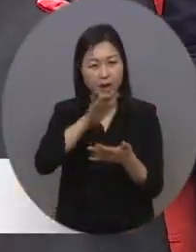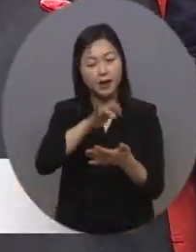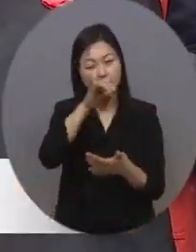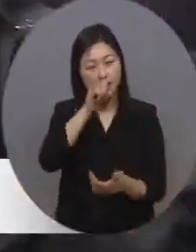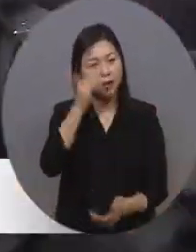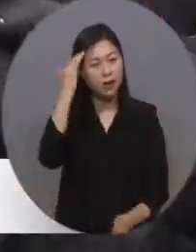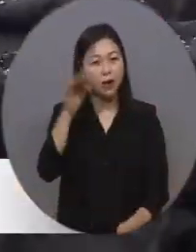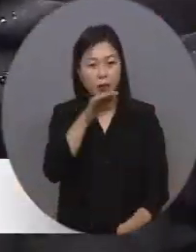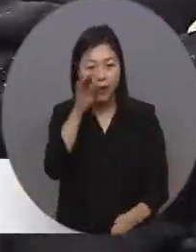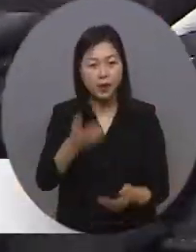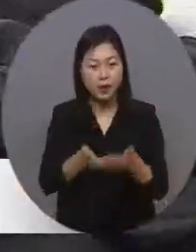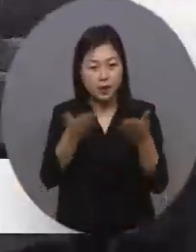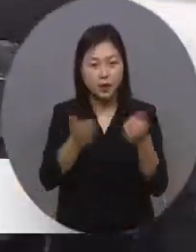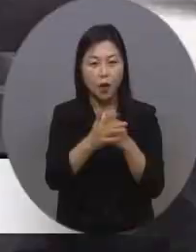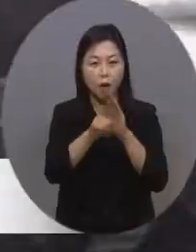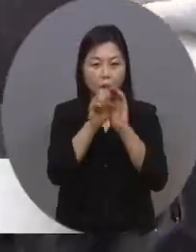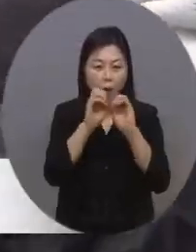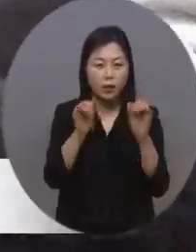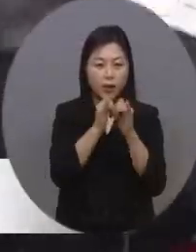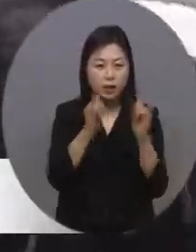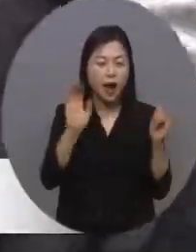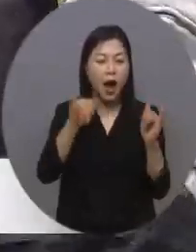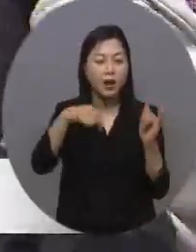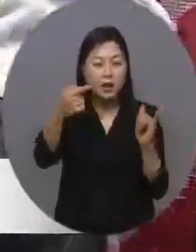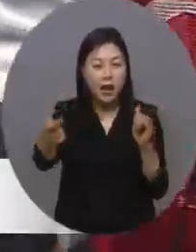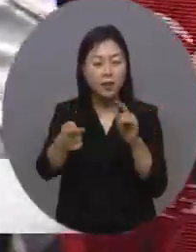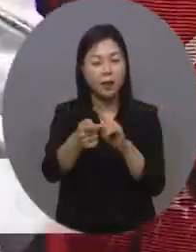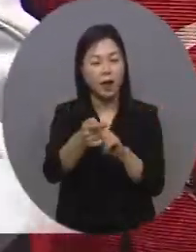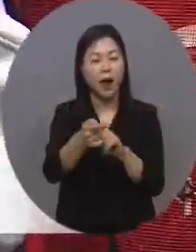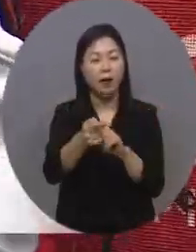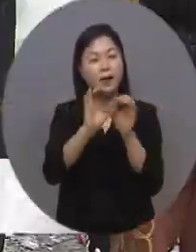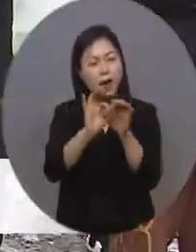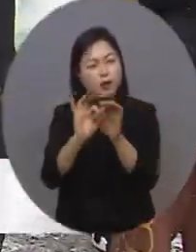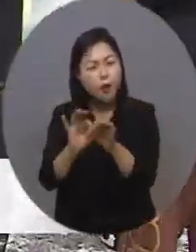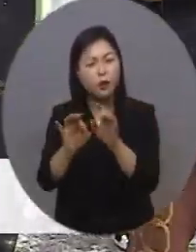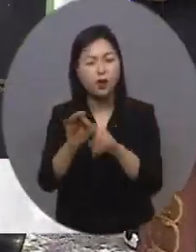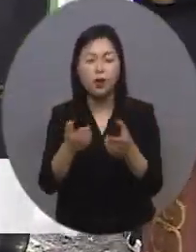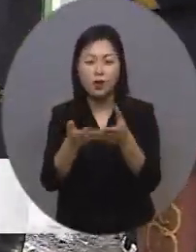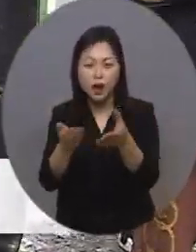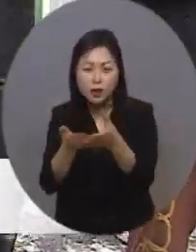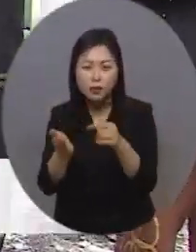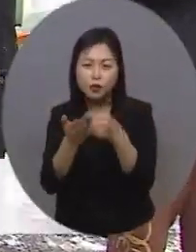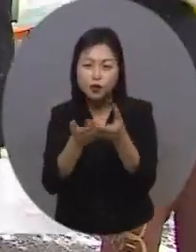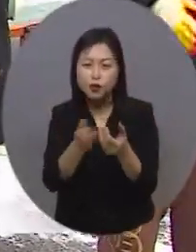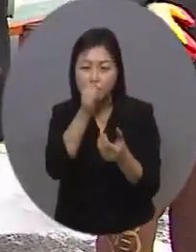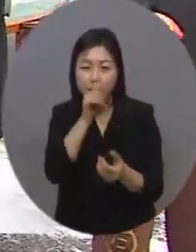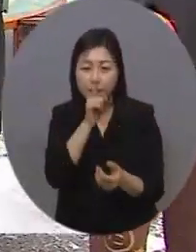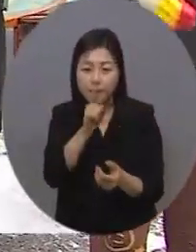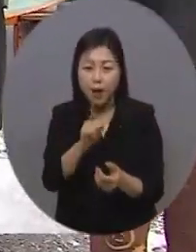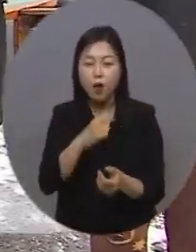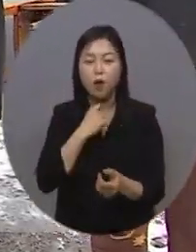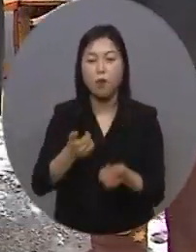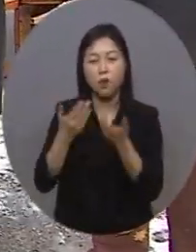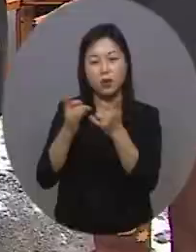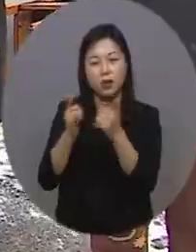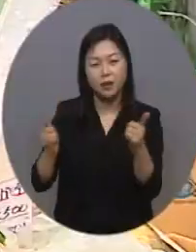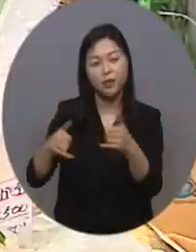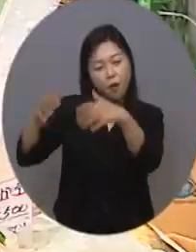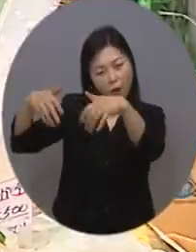나눔. 홍보대사들은 지속적인 나눔의 중요성을 강조하며 많은 이들의 자원봉사 참여를